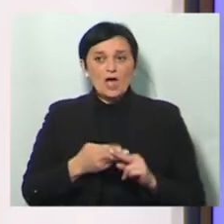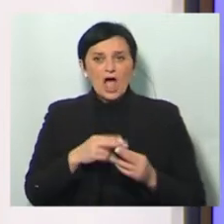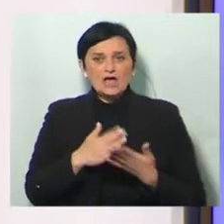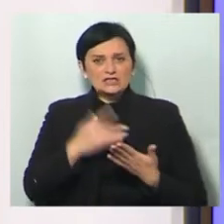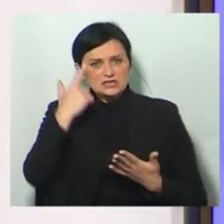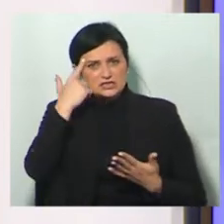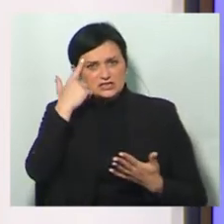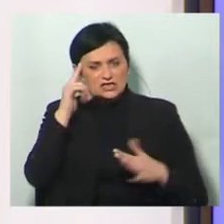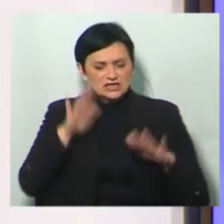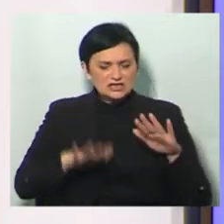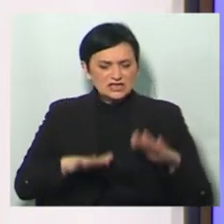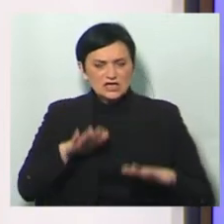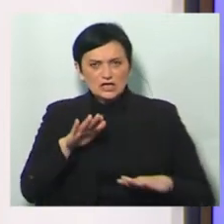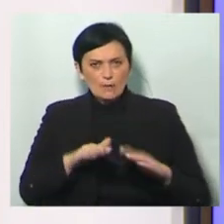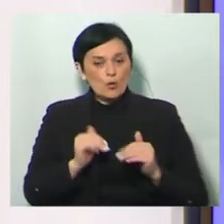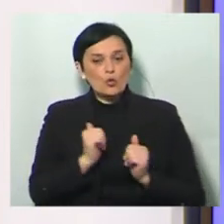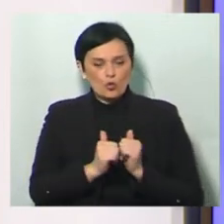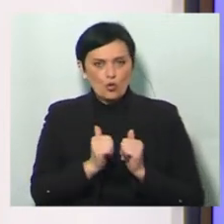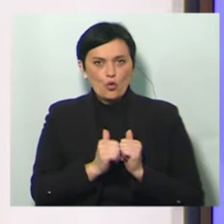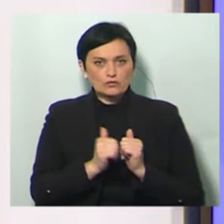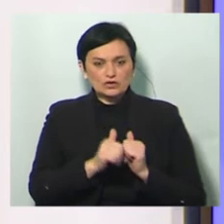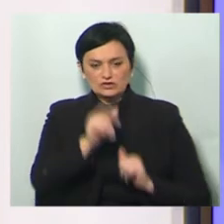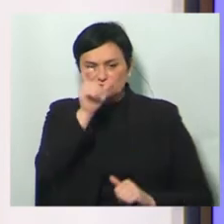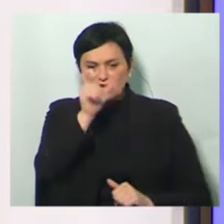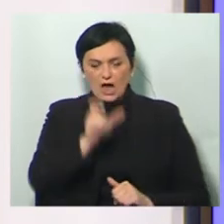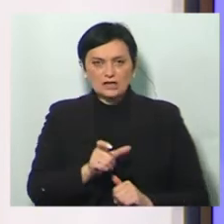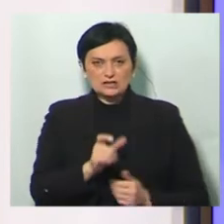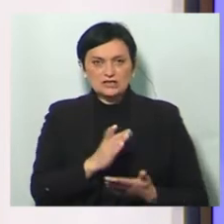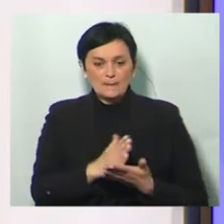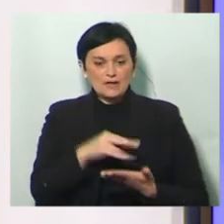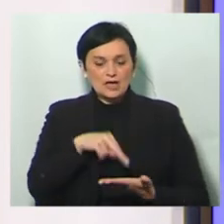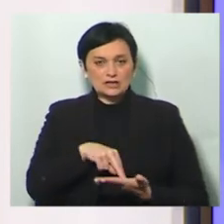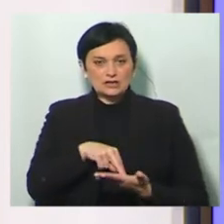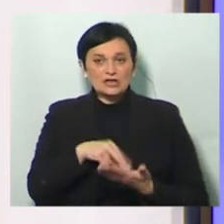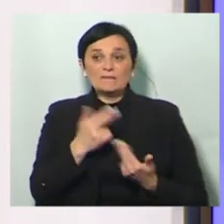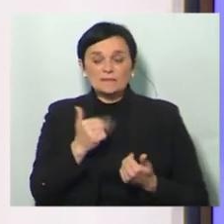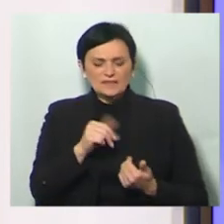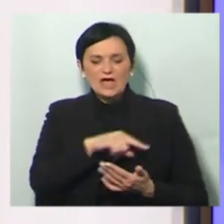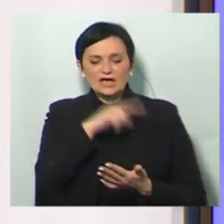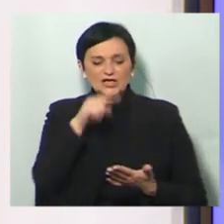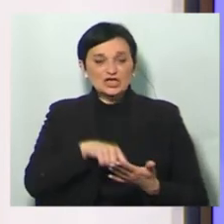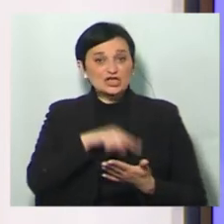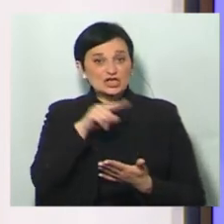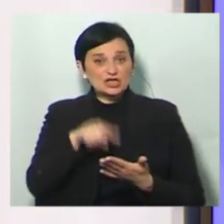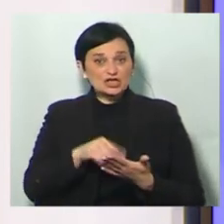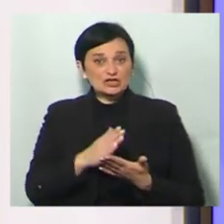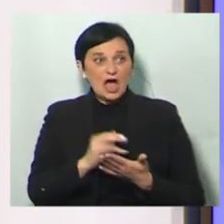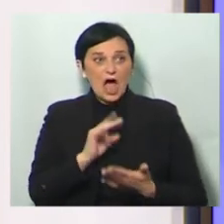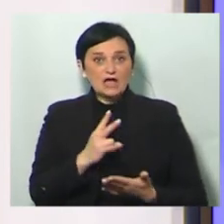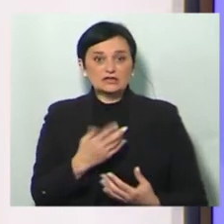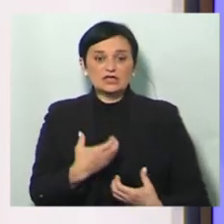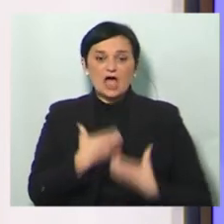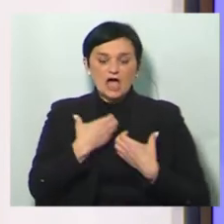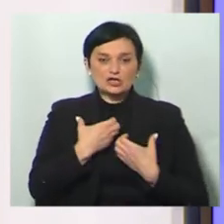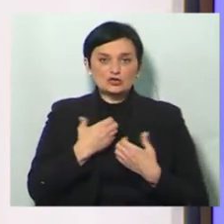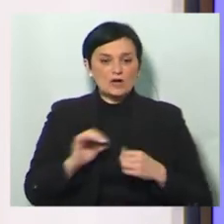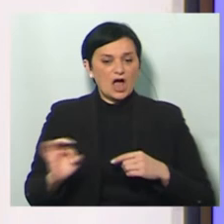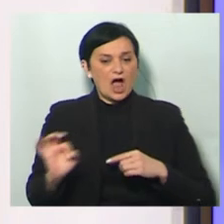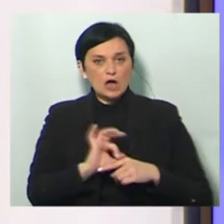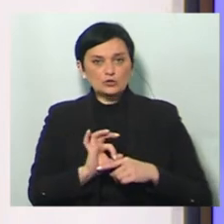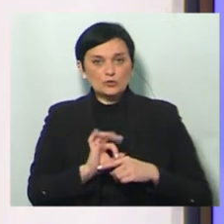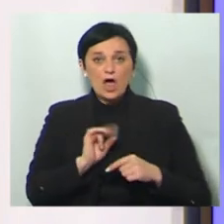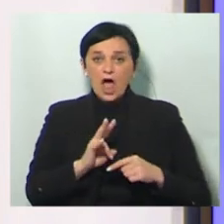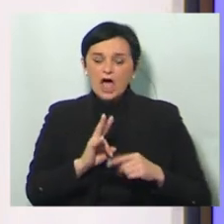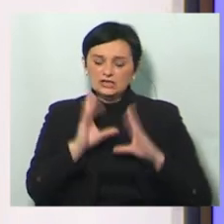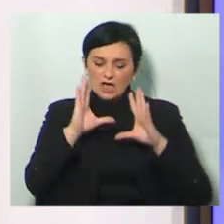Dilema romlis წინაშეც ყოველთვის იდგა ადამიანი და არის კითხვები რომელიც ან აშინებს, აშფოთებს, ან